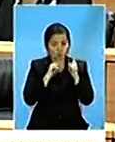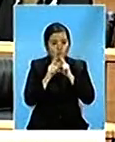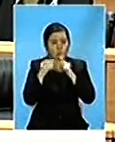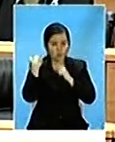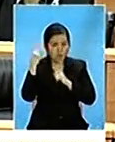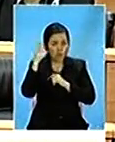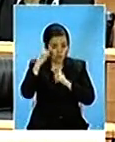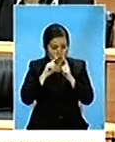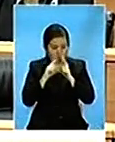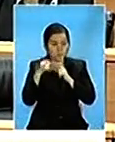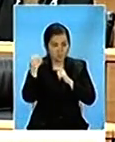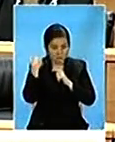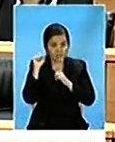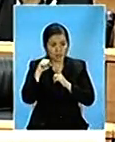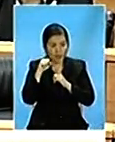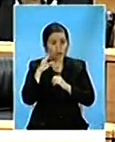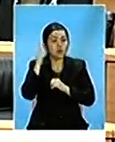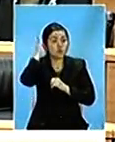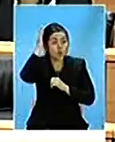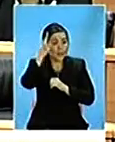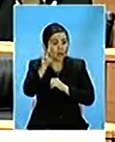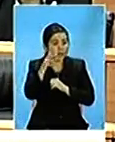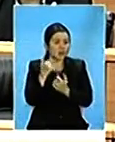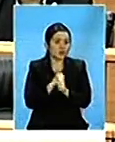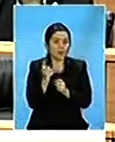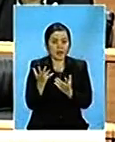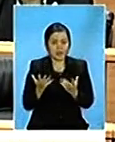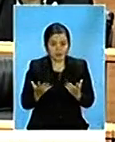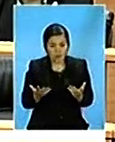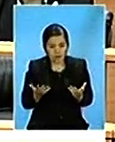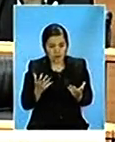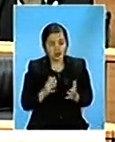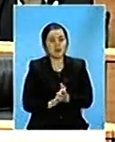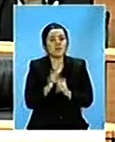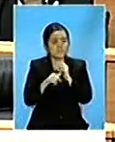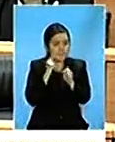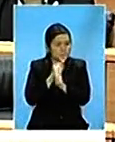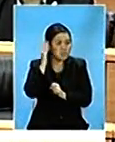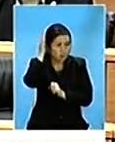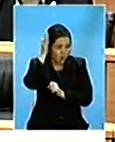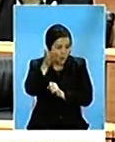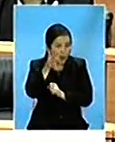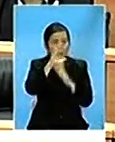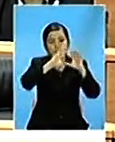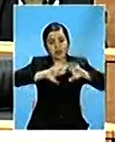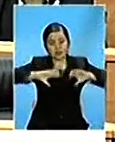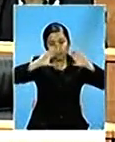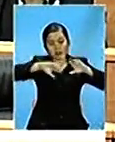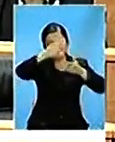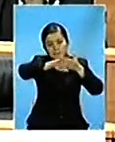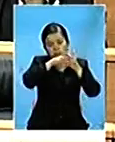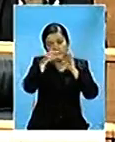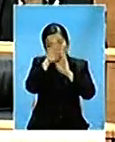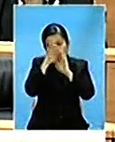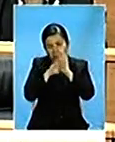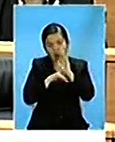ราคุยกันพรุ่งนี้แล้วแล้วมันลืนแหละครับจะเป็นอย่างไรปีต่อไปรัฐบาลวางแผนอย่างไรโดยเฉพาะค